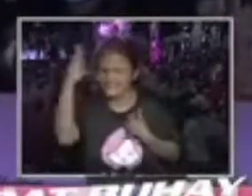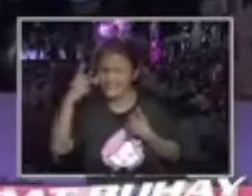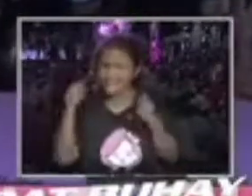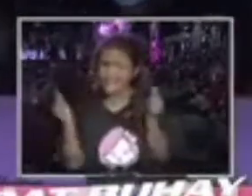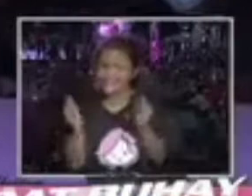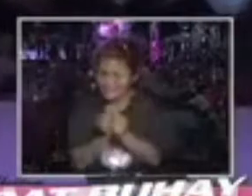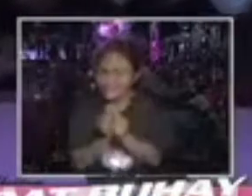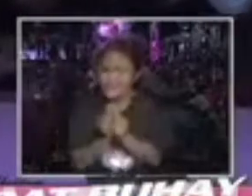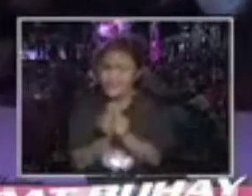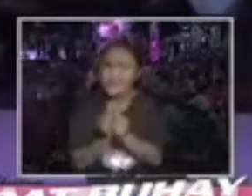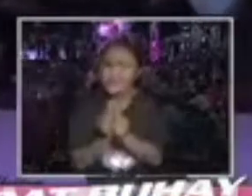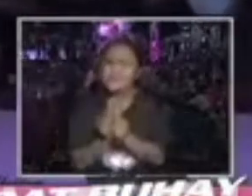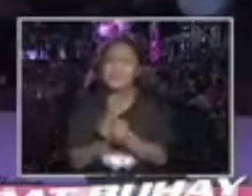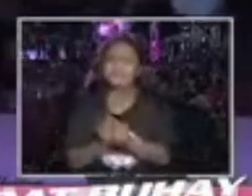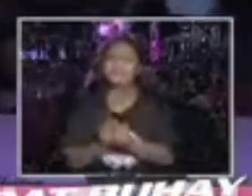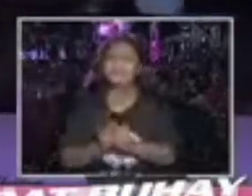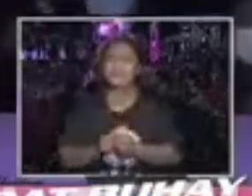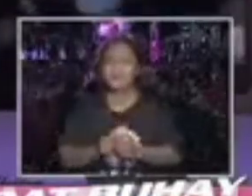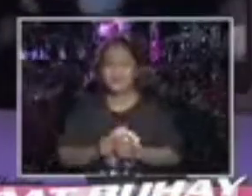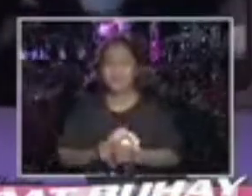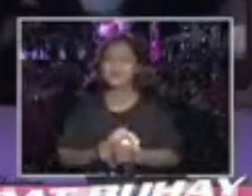kasama.